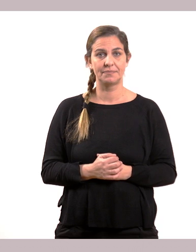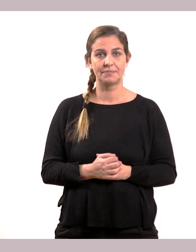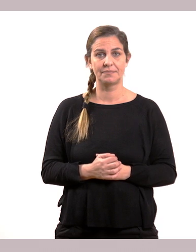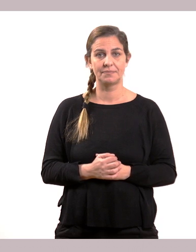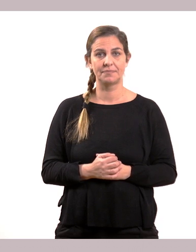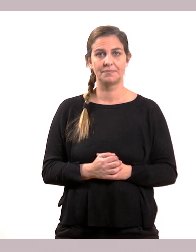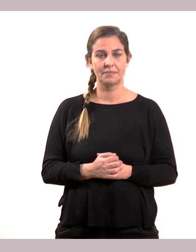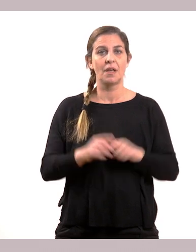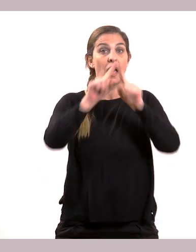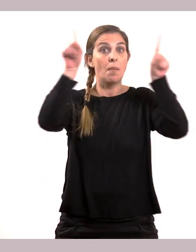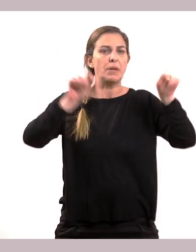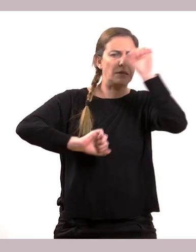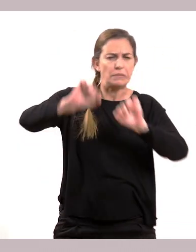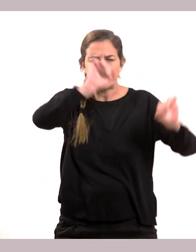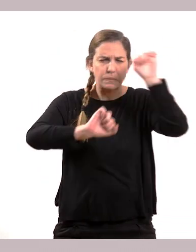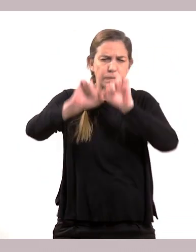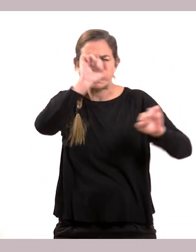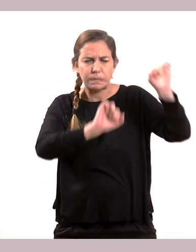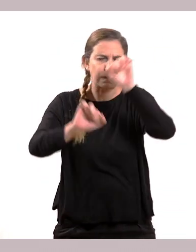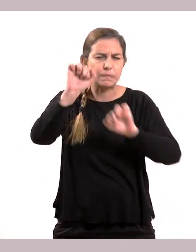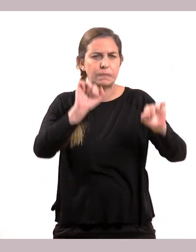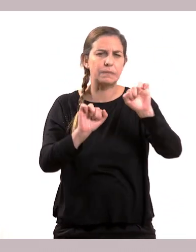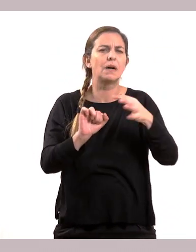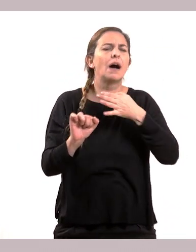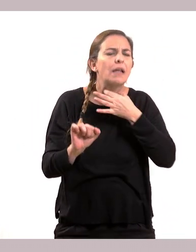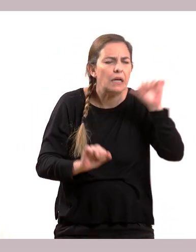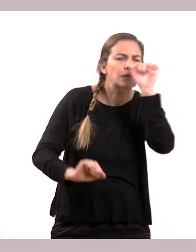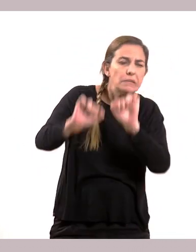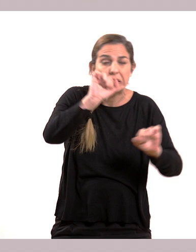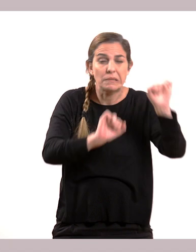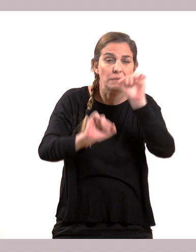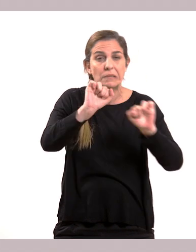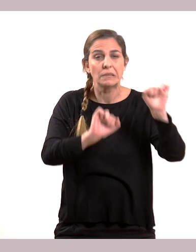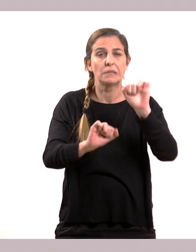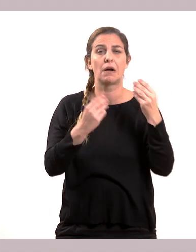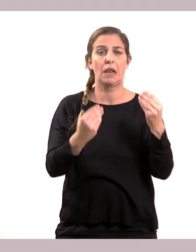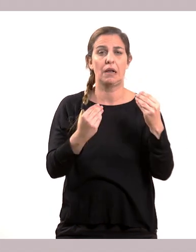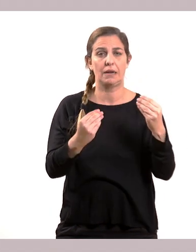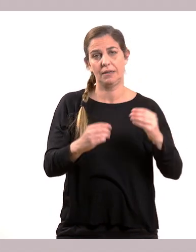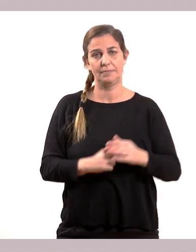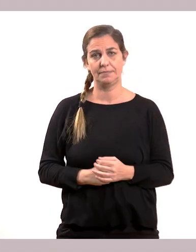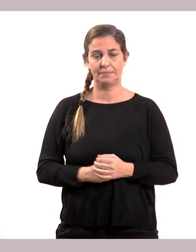Για να καθαρίσουμε και τον πίνακα. Έχει πολύ μελάνη φαίνεται και δεν βγαίνει καλά.